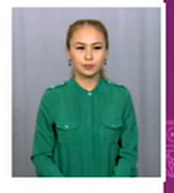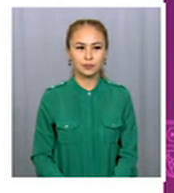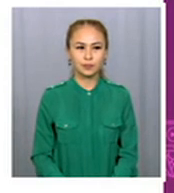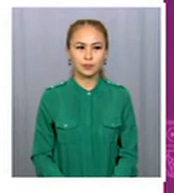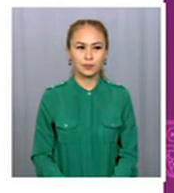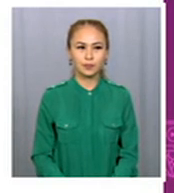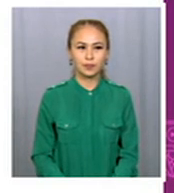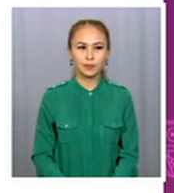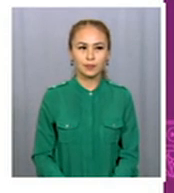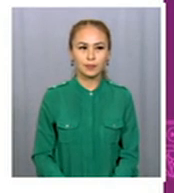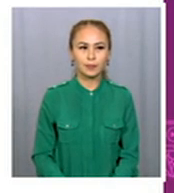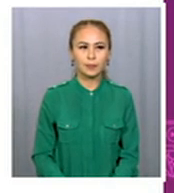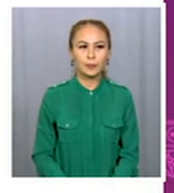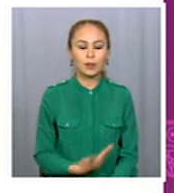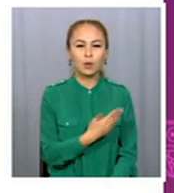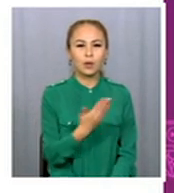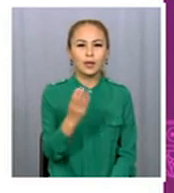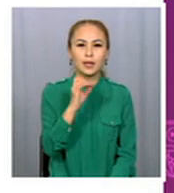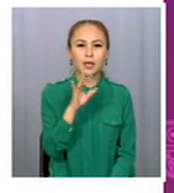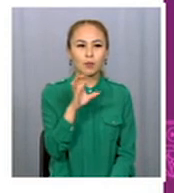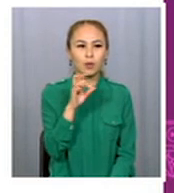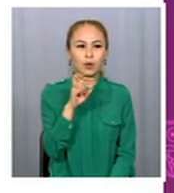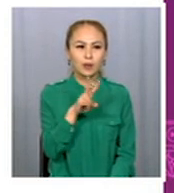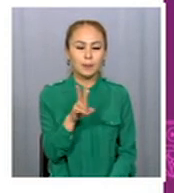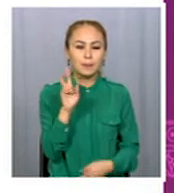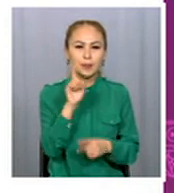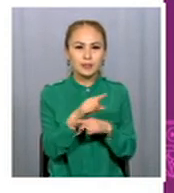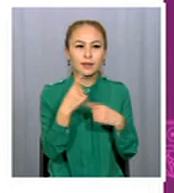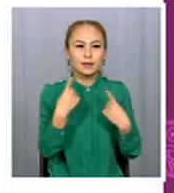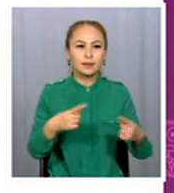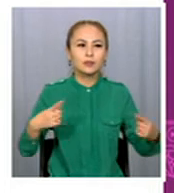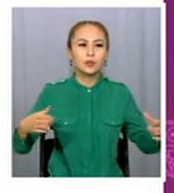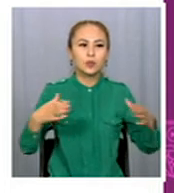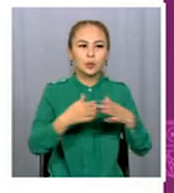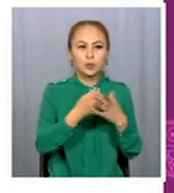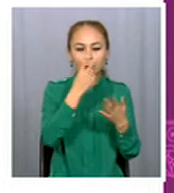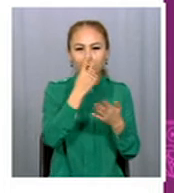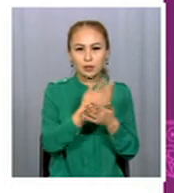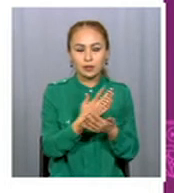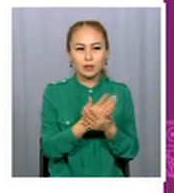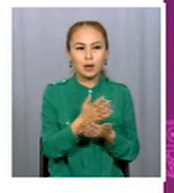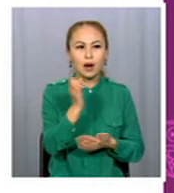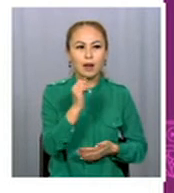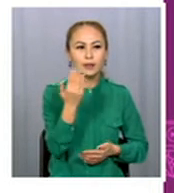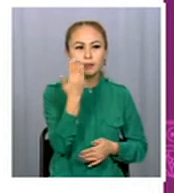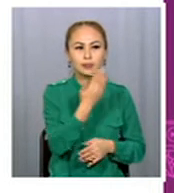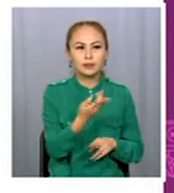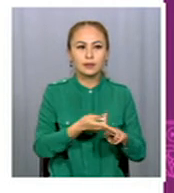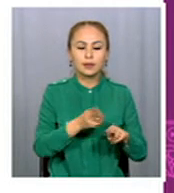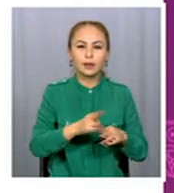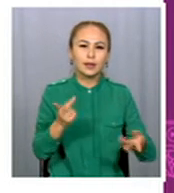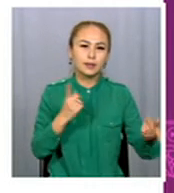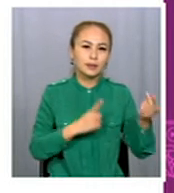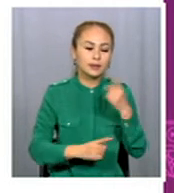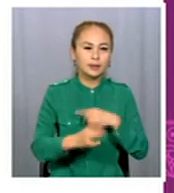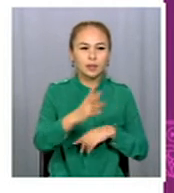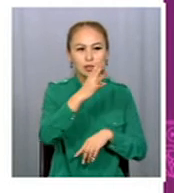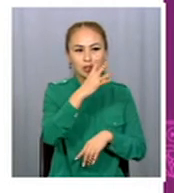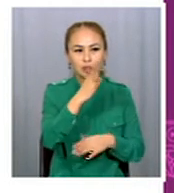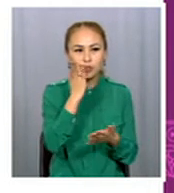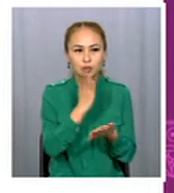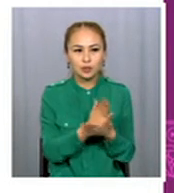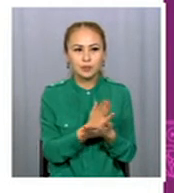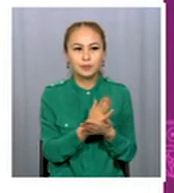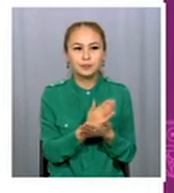жатты. Олар Ерболға басқа да ғаламшарларды көрсетті. Ал енді қайтатын